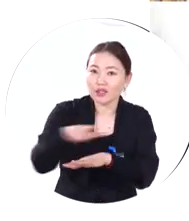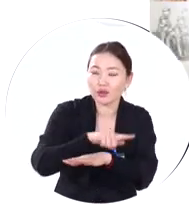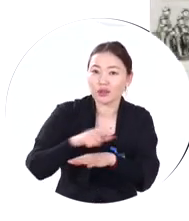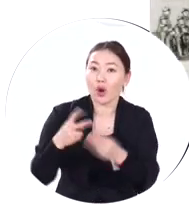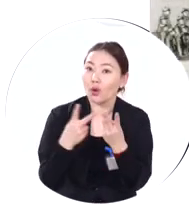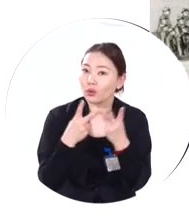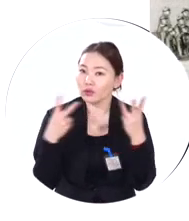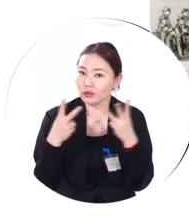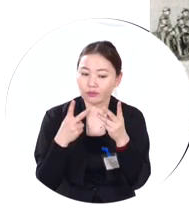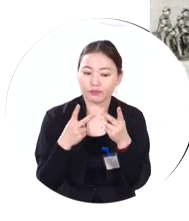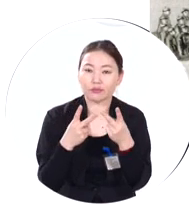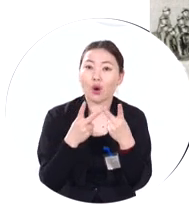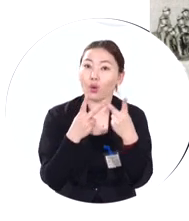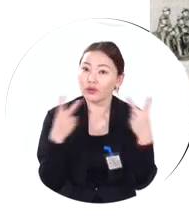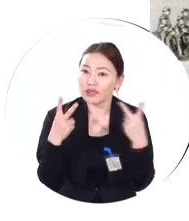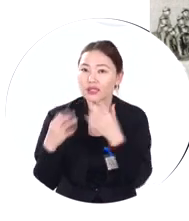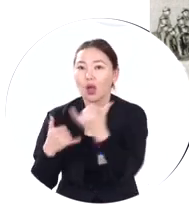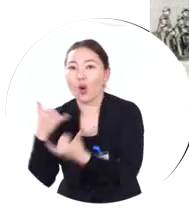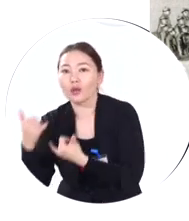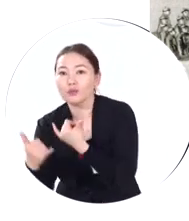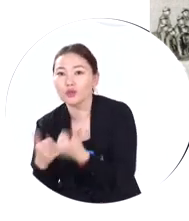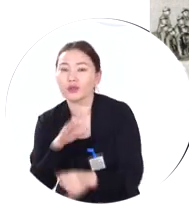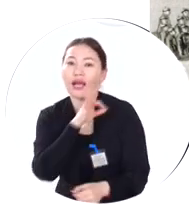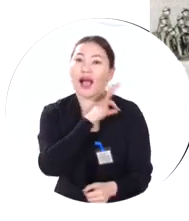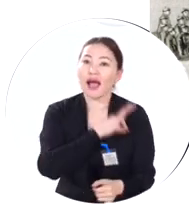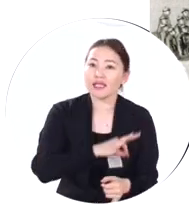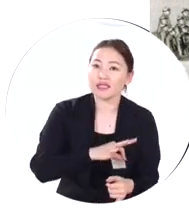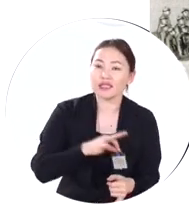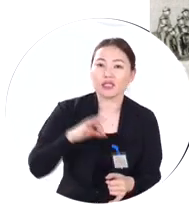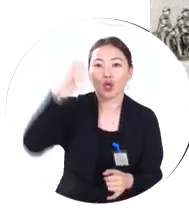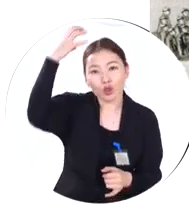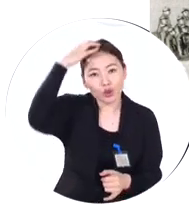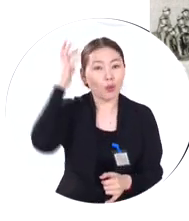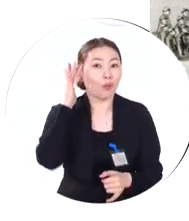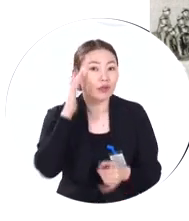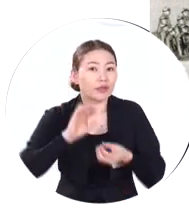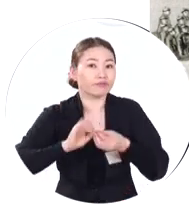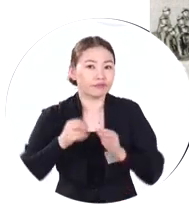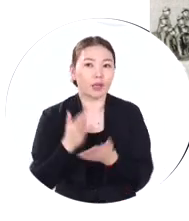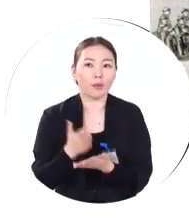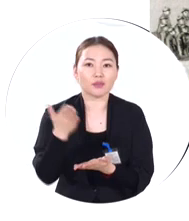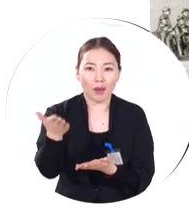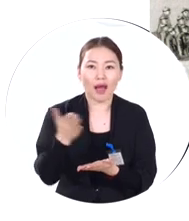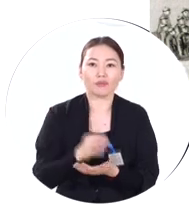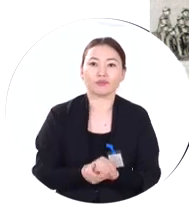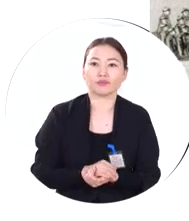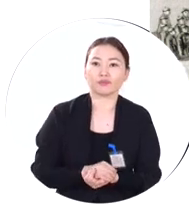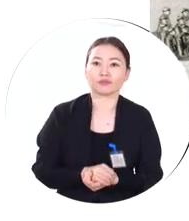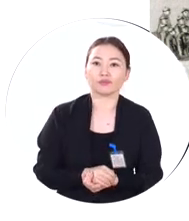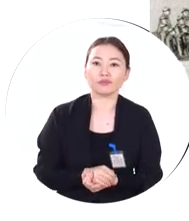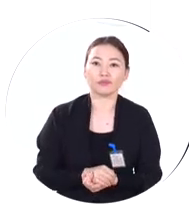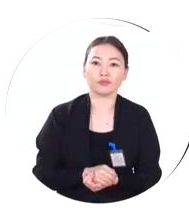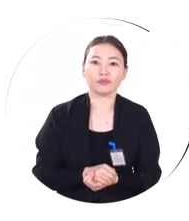засаг захиргааны төв болон нэгж байгуулан энх хамгаалан хаан шин дасан халах нарыг төр тэдний ёсоор болтгой хэмээн